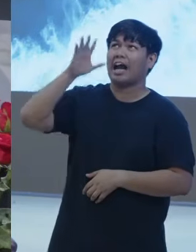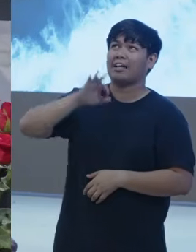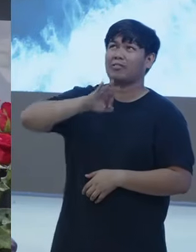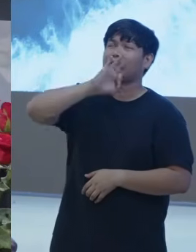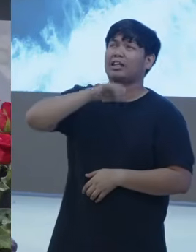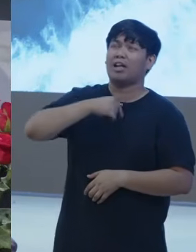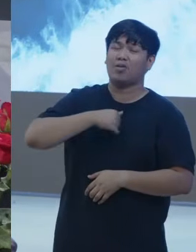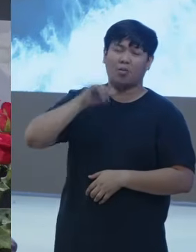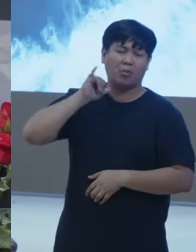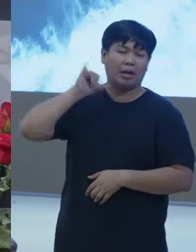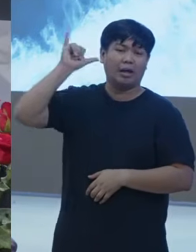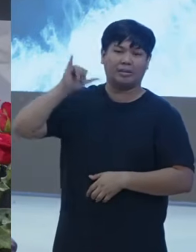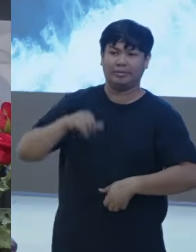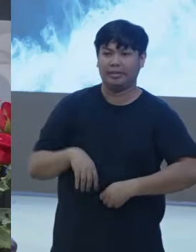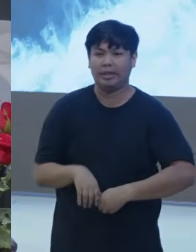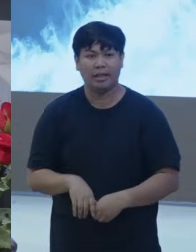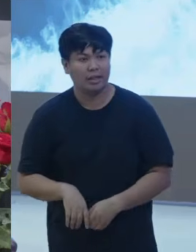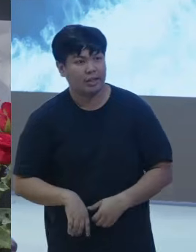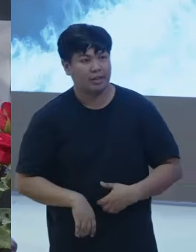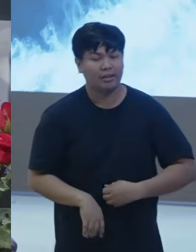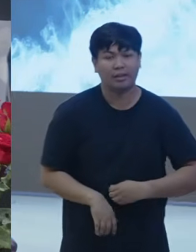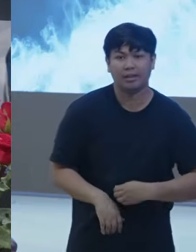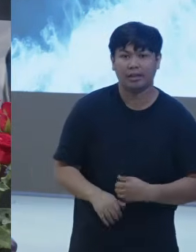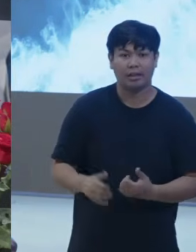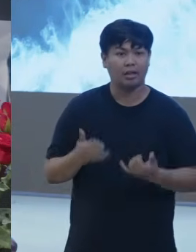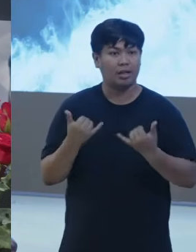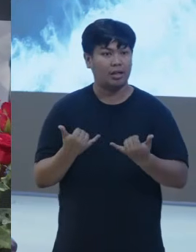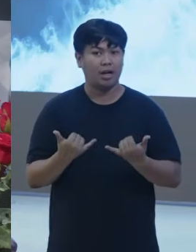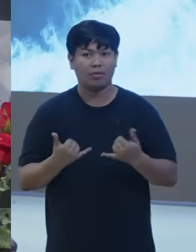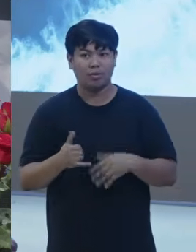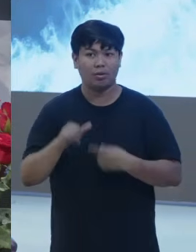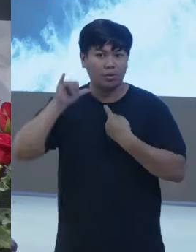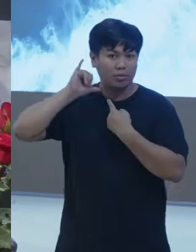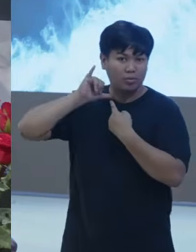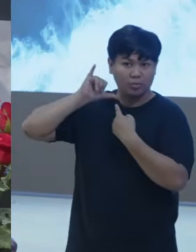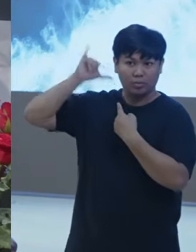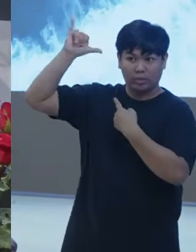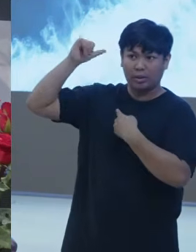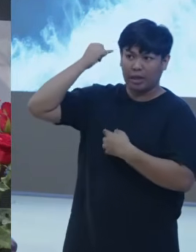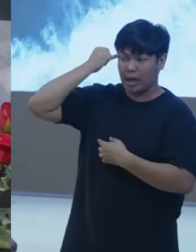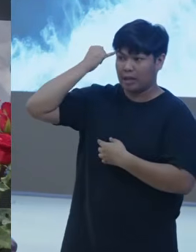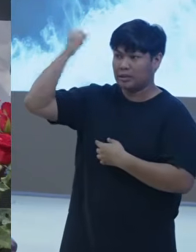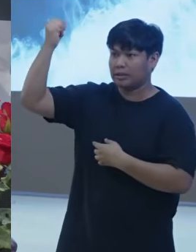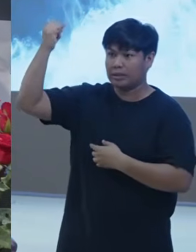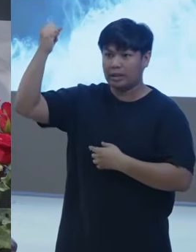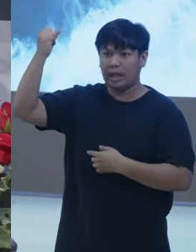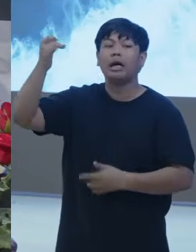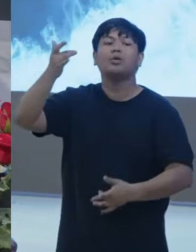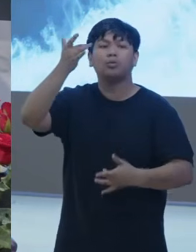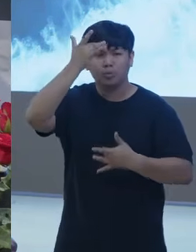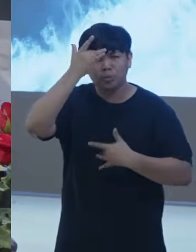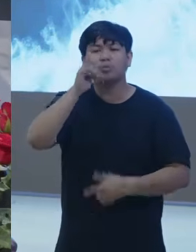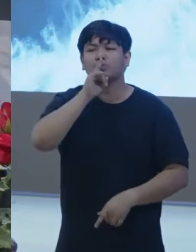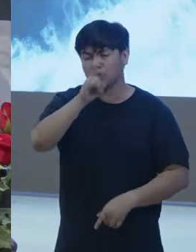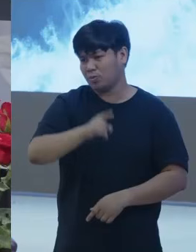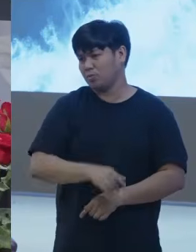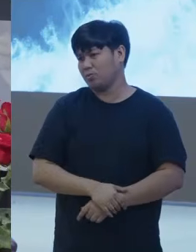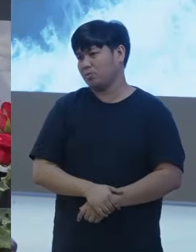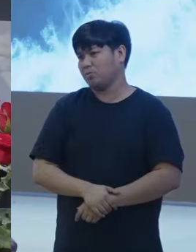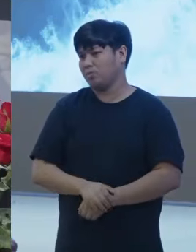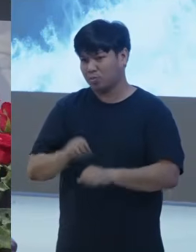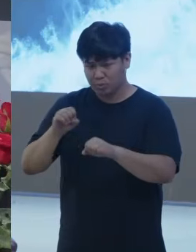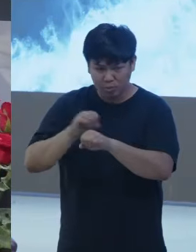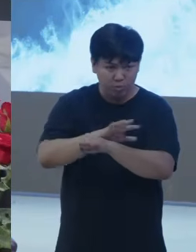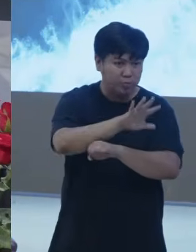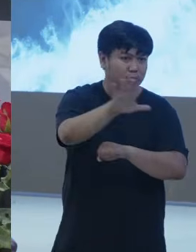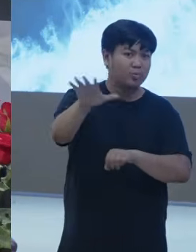Huwag niyong mamaliitin yung suicidal ideation. Isa pong sakit yan na laganap sa